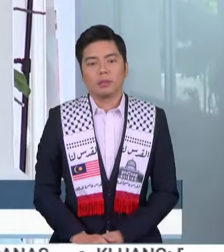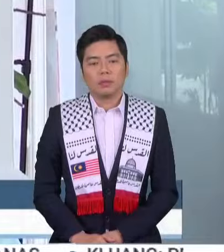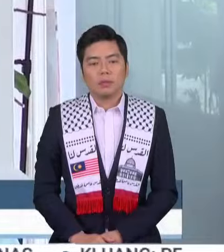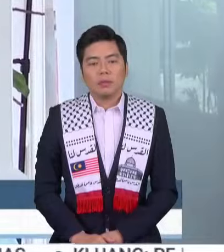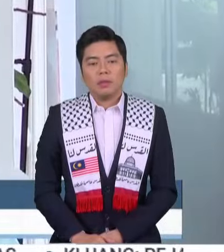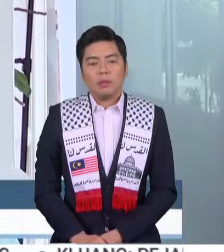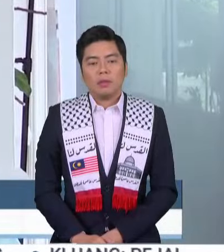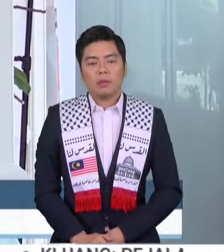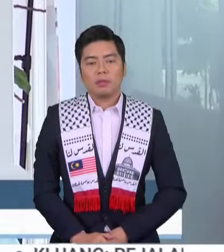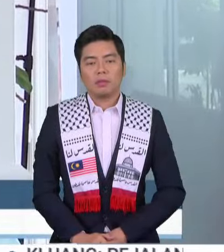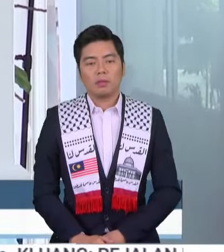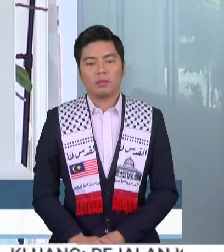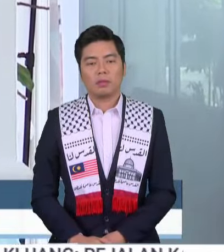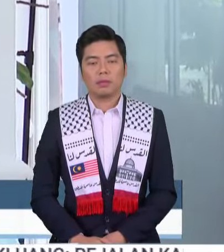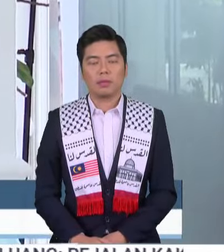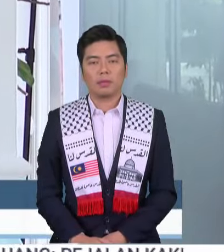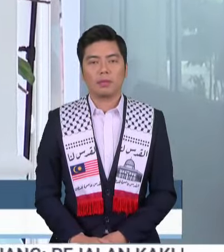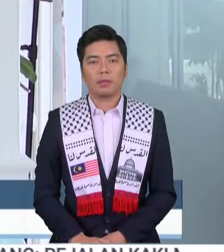Saya